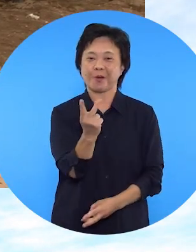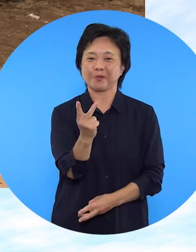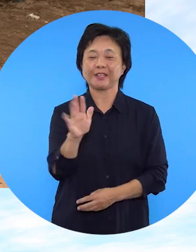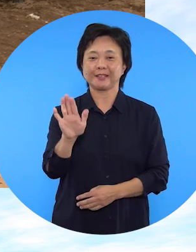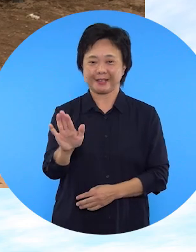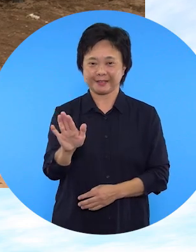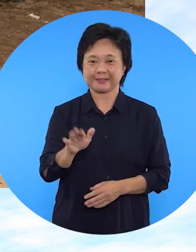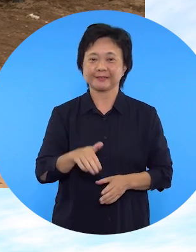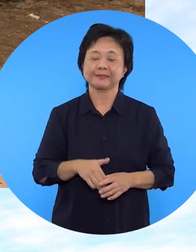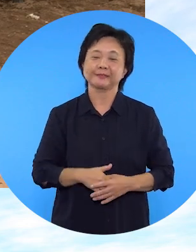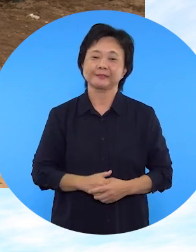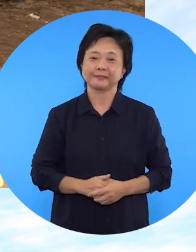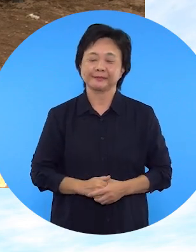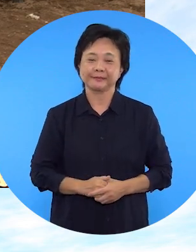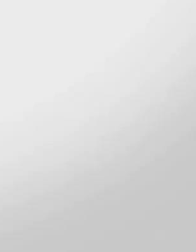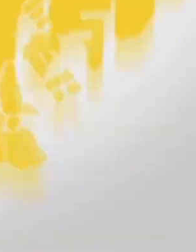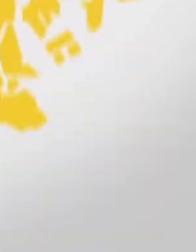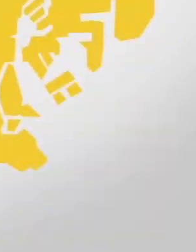です